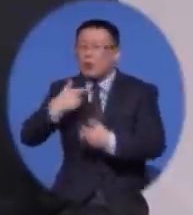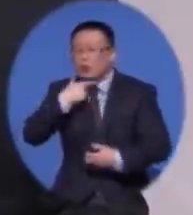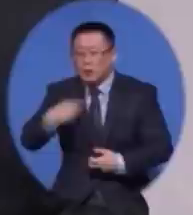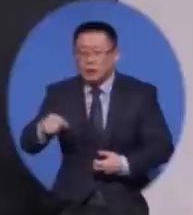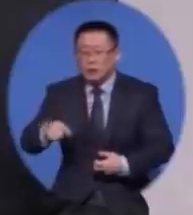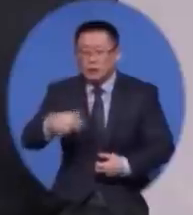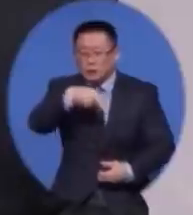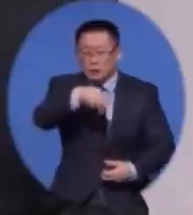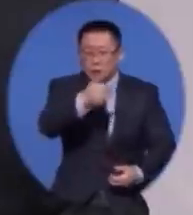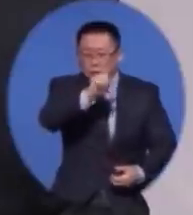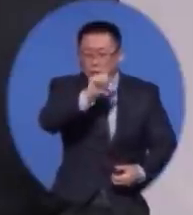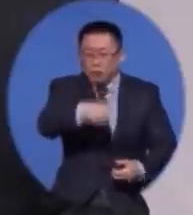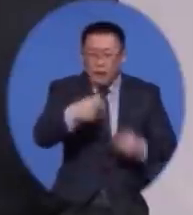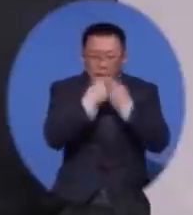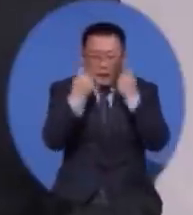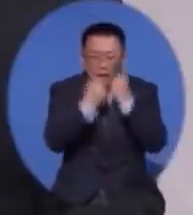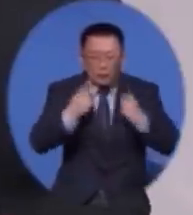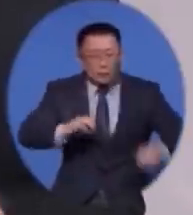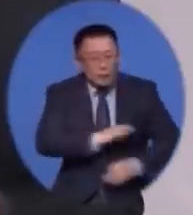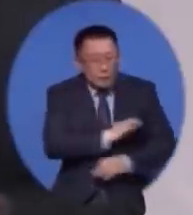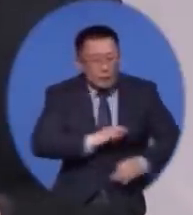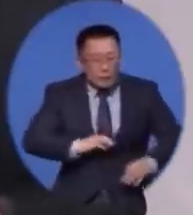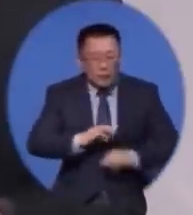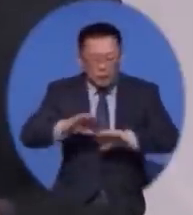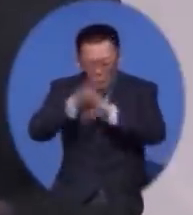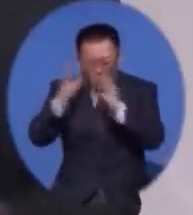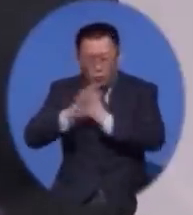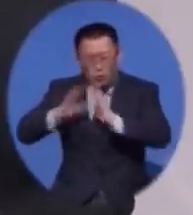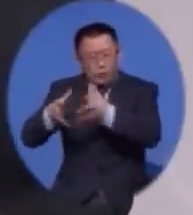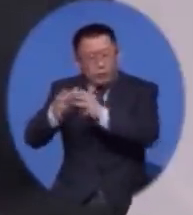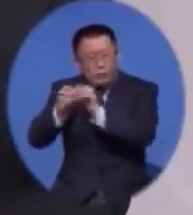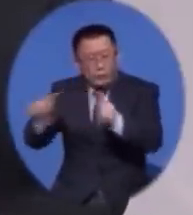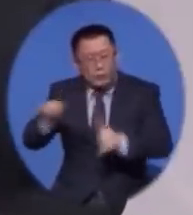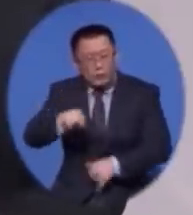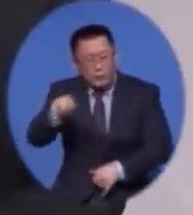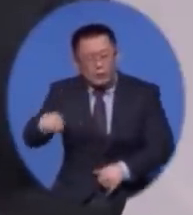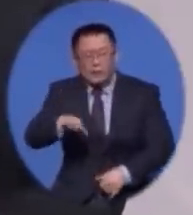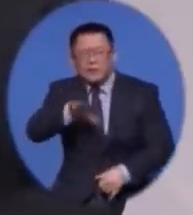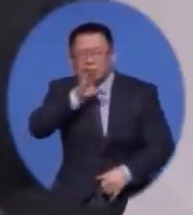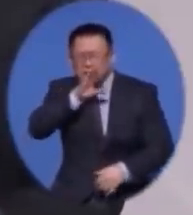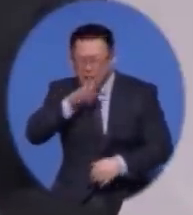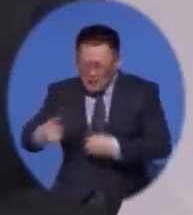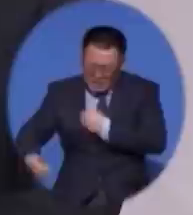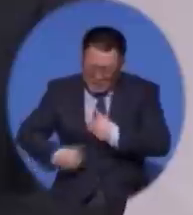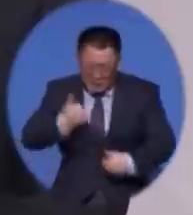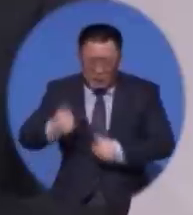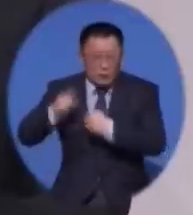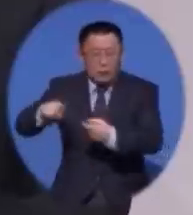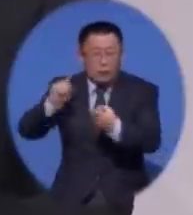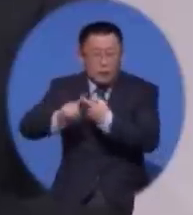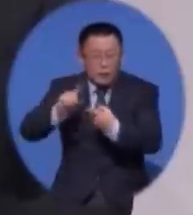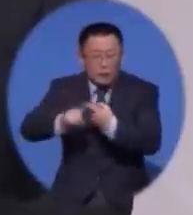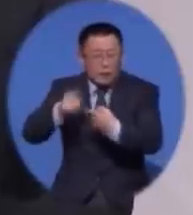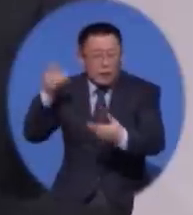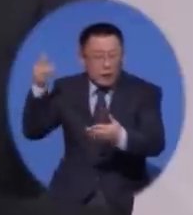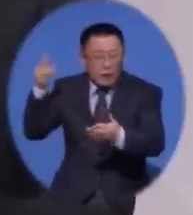있지 조국의 않습니까? 그런 개인적인 비리, 온 국민들이 정말 다 분노했던 그런 것에